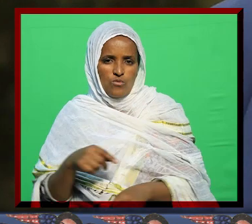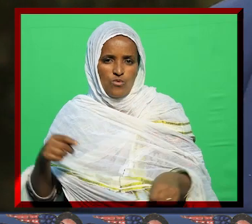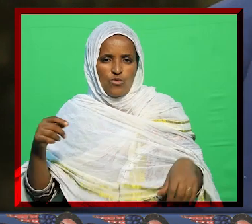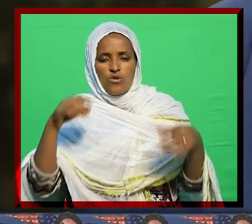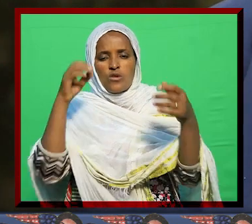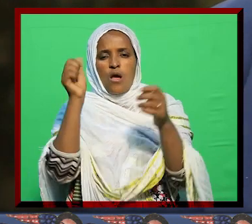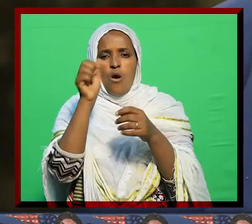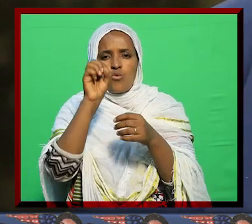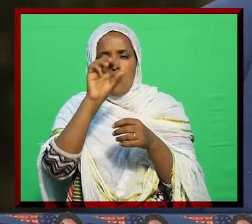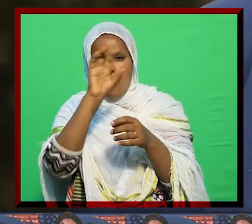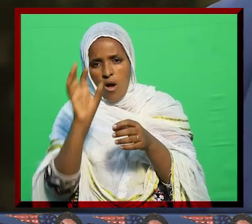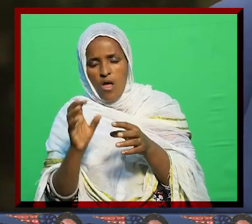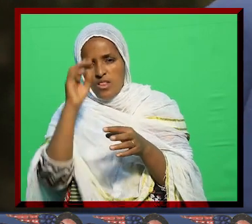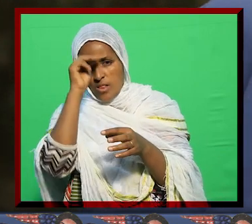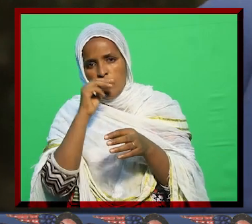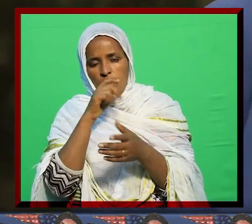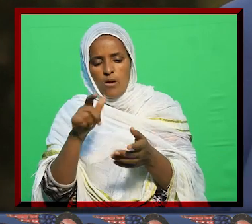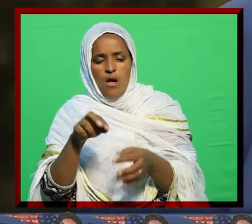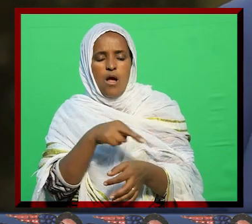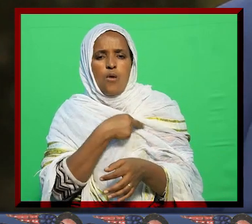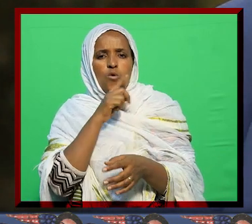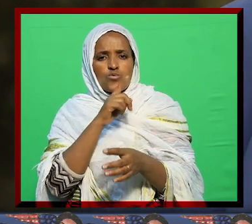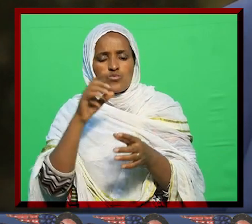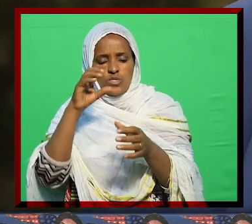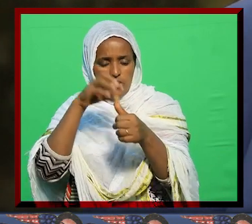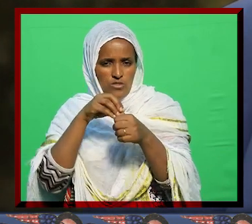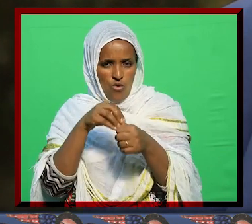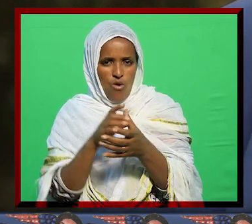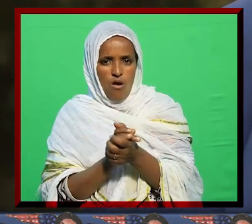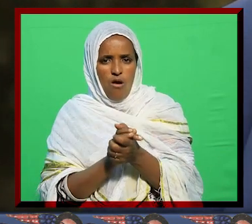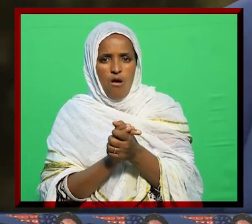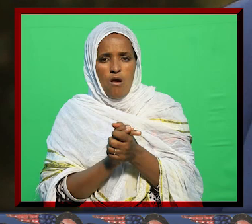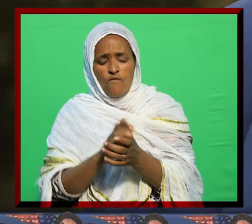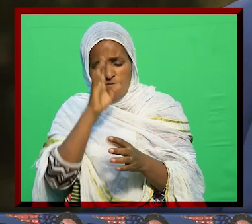ነው። የአውሮፓ ጥበብ አይደለም፣ ሃይማኖቷ ነው።